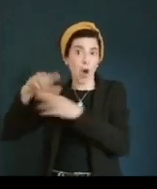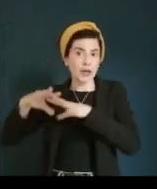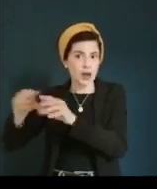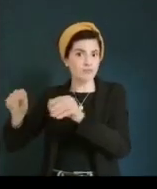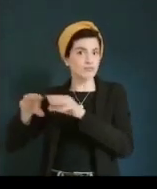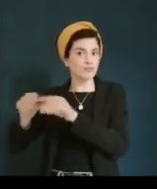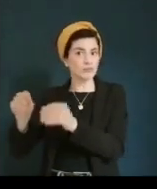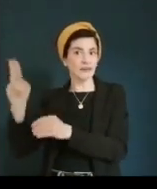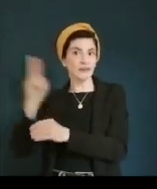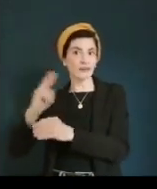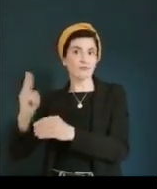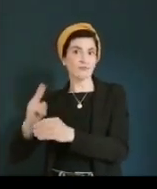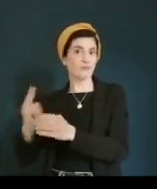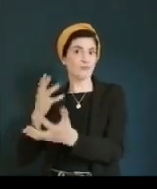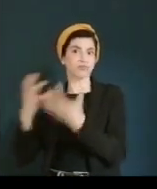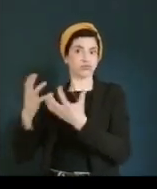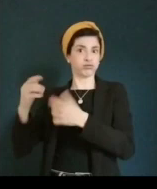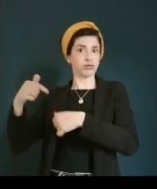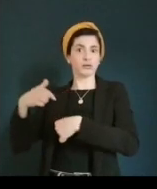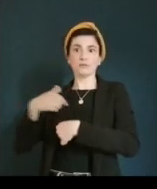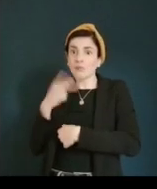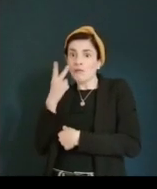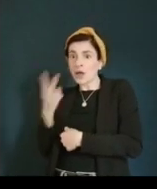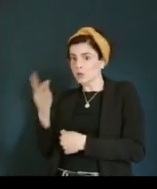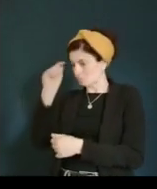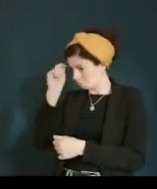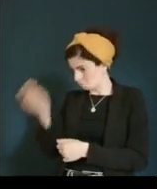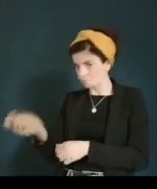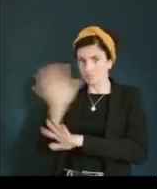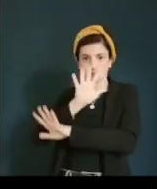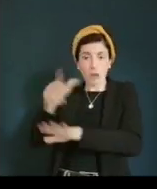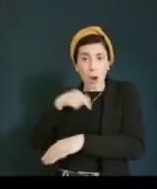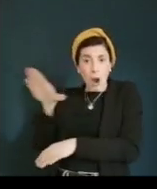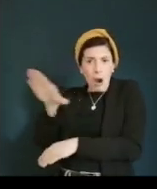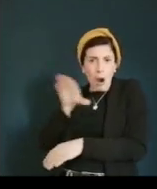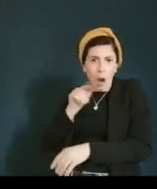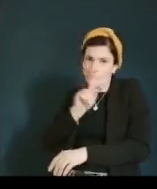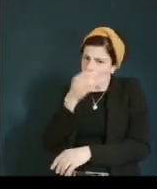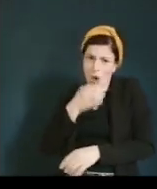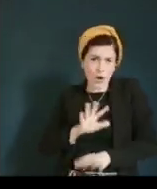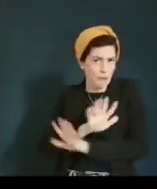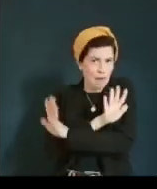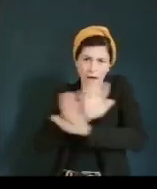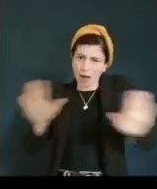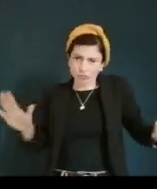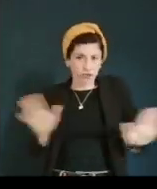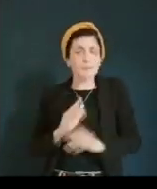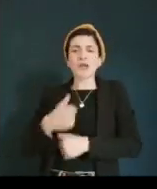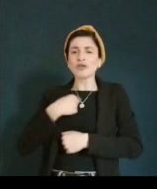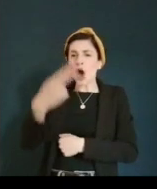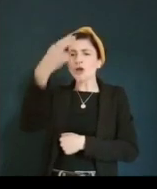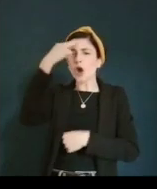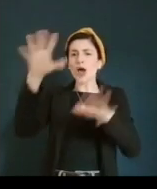non provo nemmeno a riprodurre le loro opere d'arte, perché ancora mi ricordo il trauma di quando l'anno scorso ho cercato